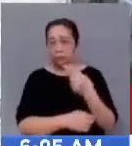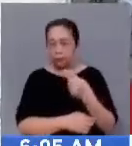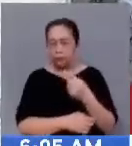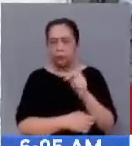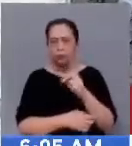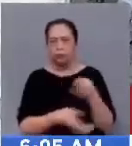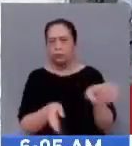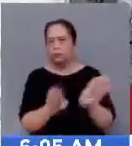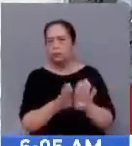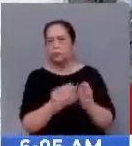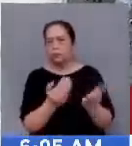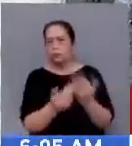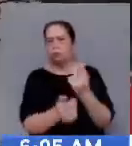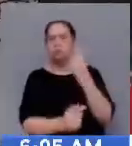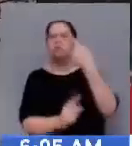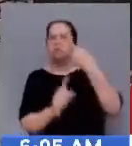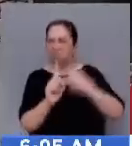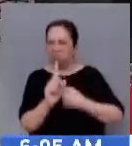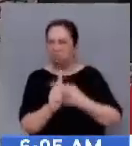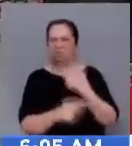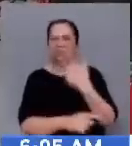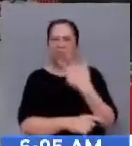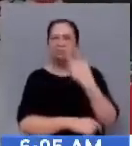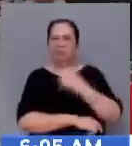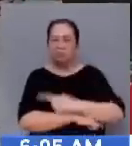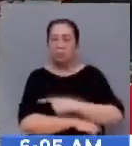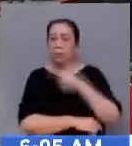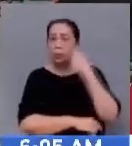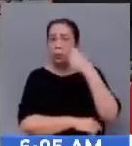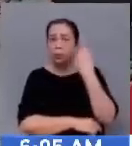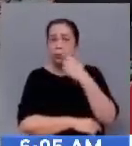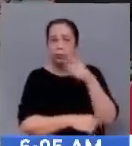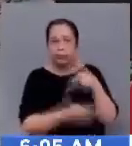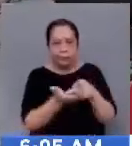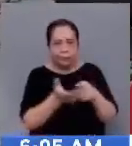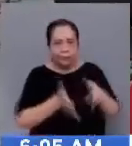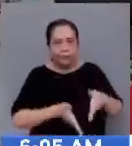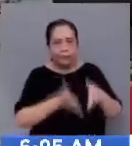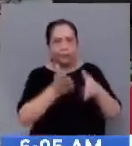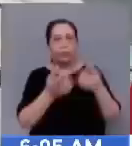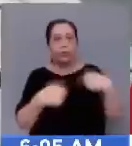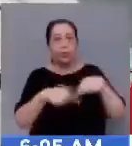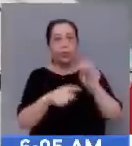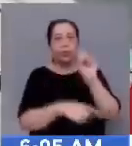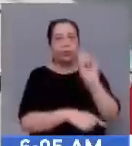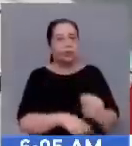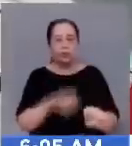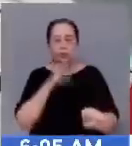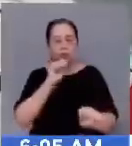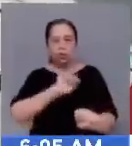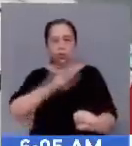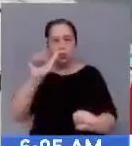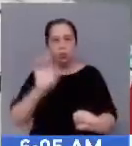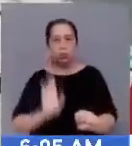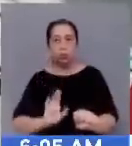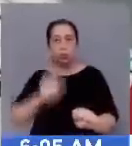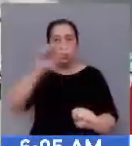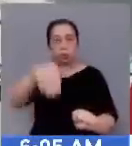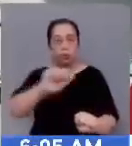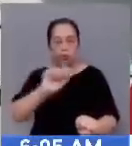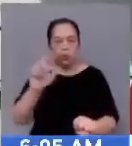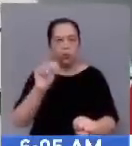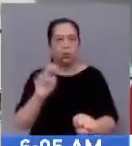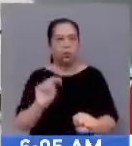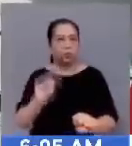halos isang buwan o 30 days ay para lamang sa portion nitong southbound. Hindi ito yung buong flyover na ano, sisimulan pa lamang